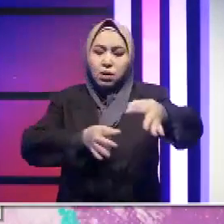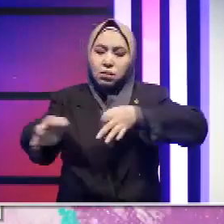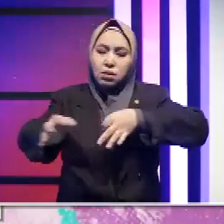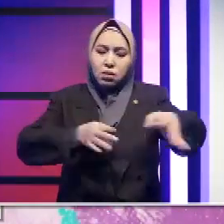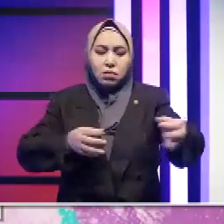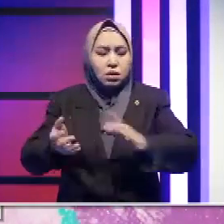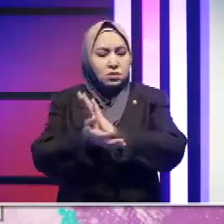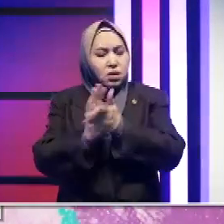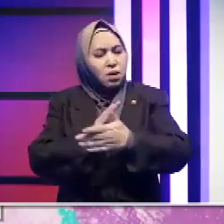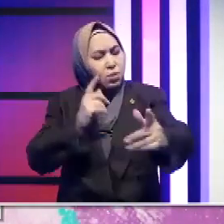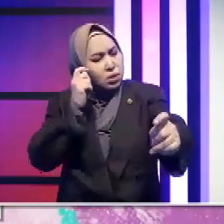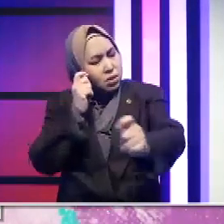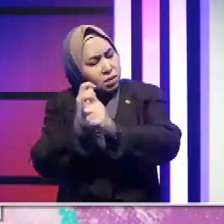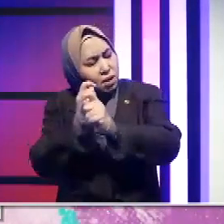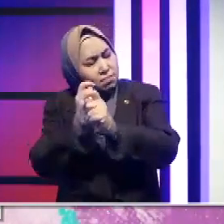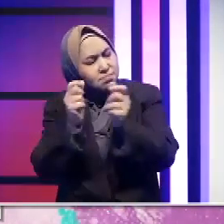Naja